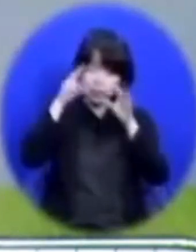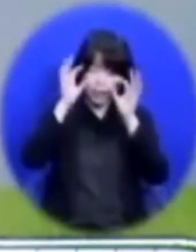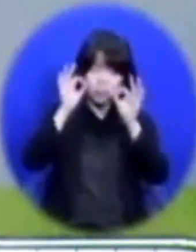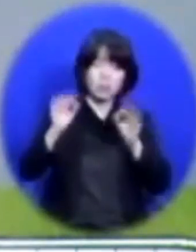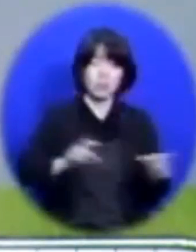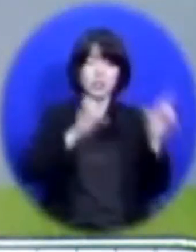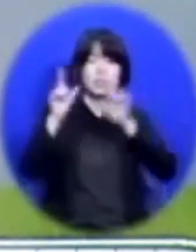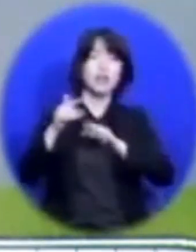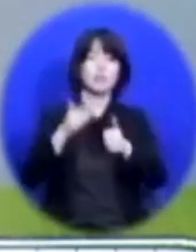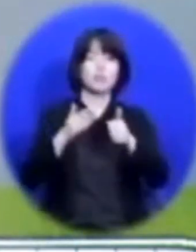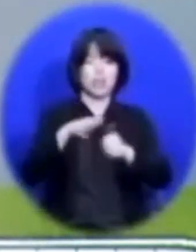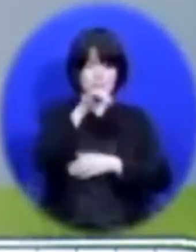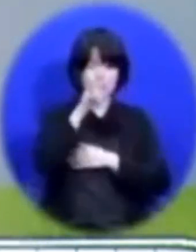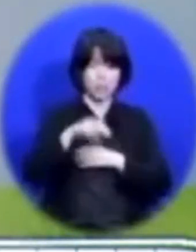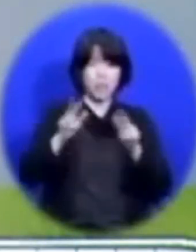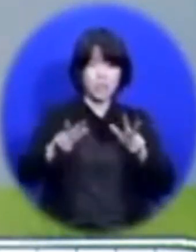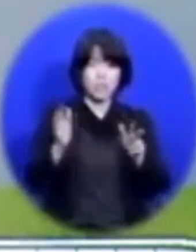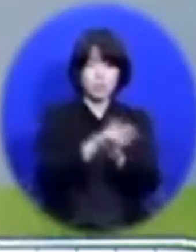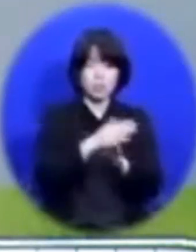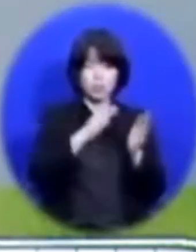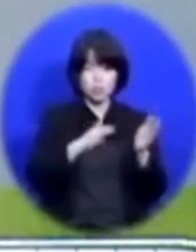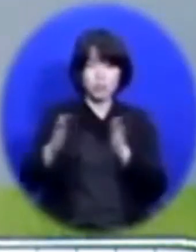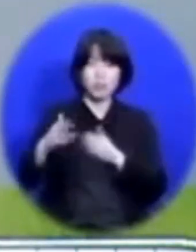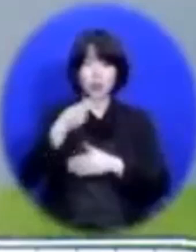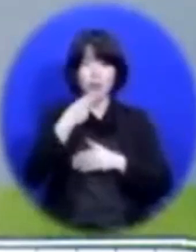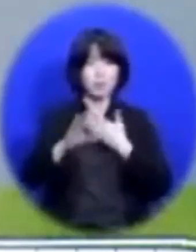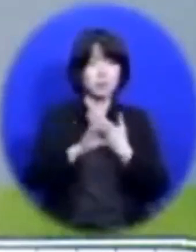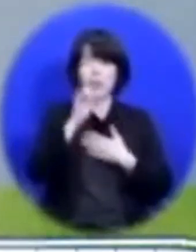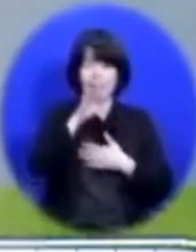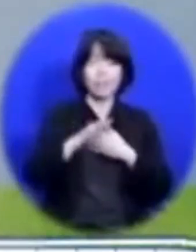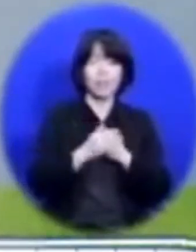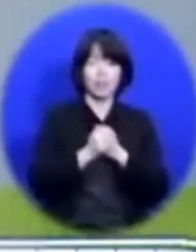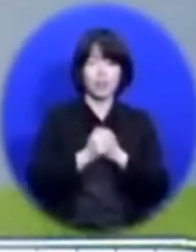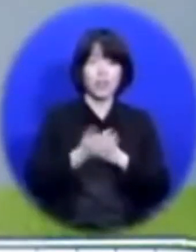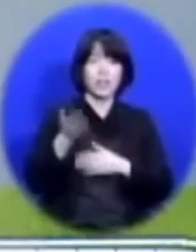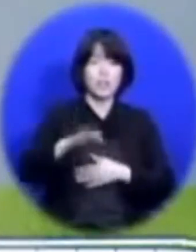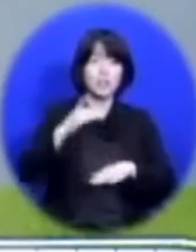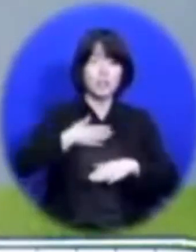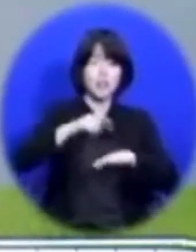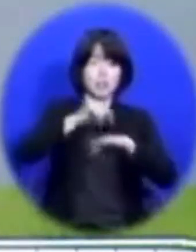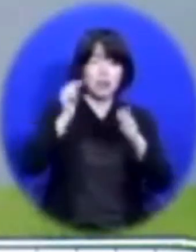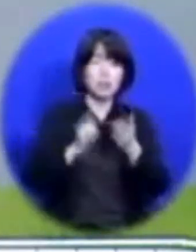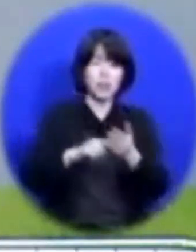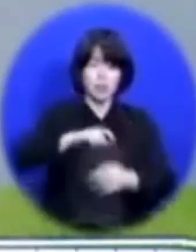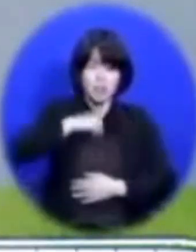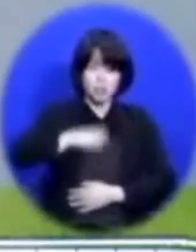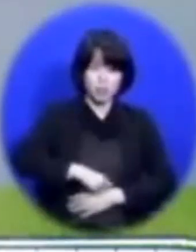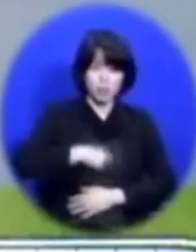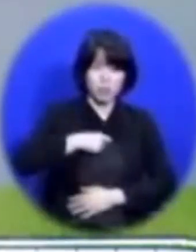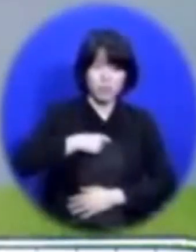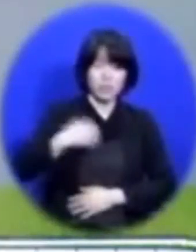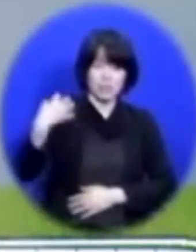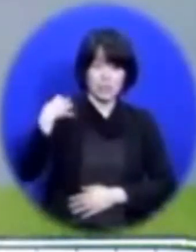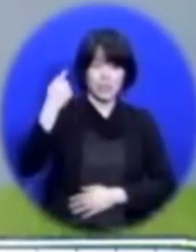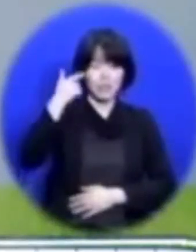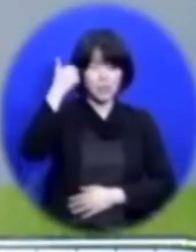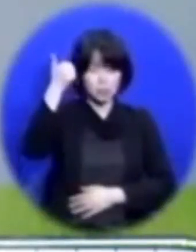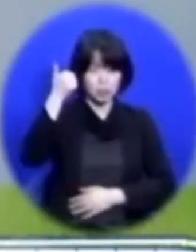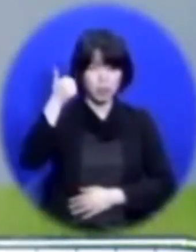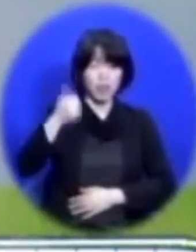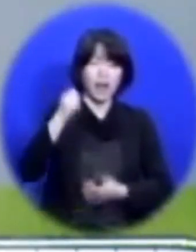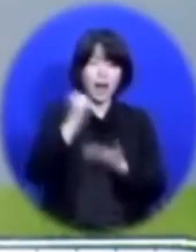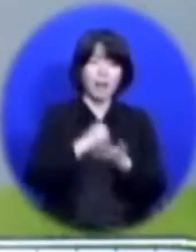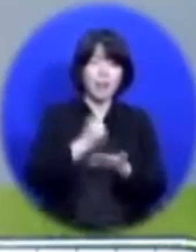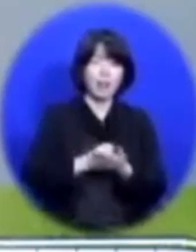. 지금당장준비를시작하지않으면안됩니다.하지만 솔직히말씀드리면,담임목사로서 가장안타까운